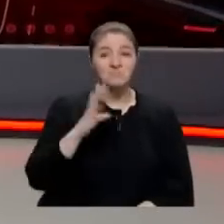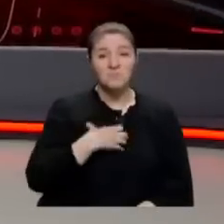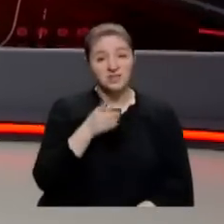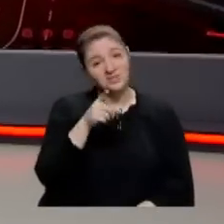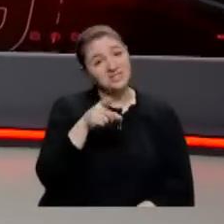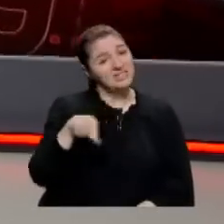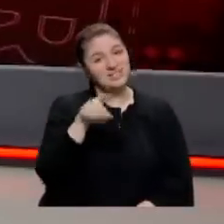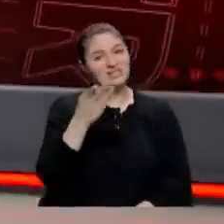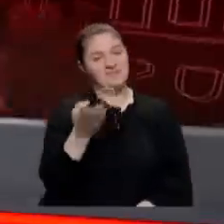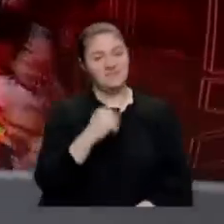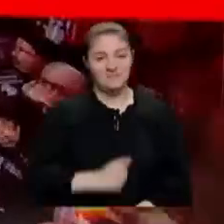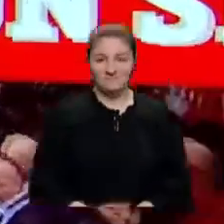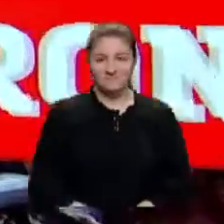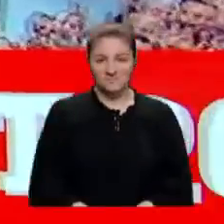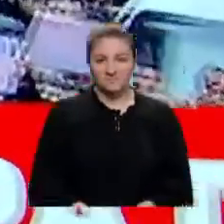Patron sizsiniz.